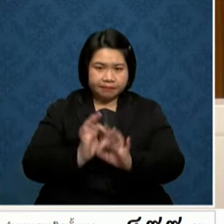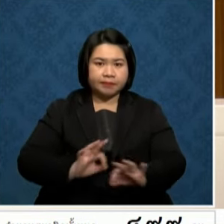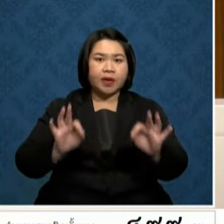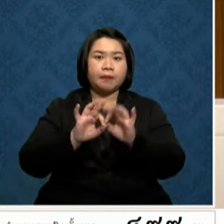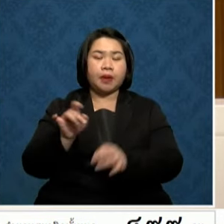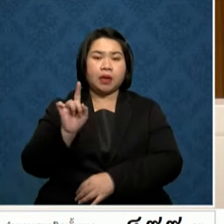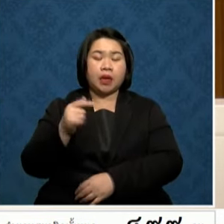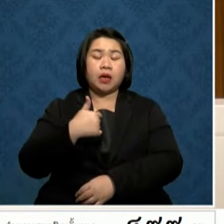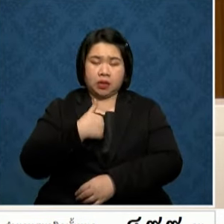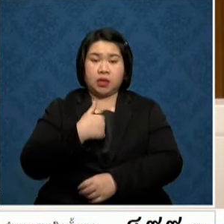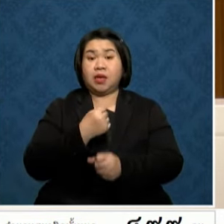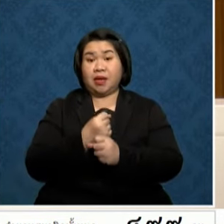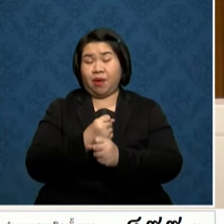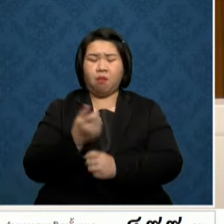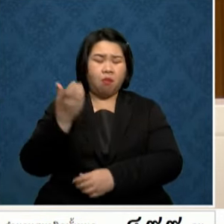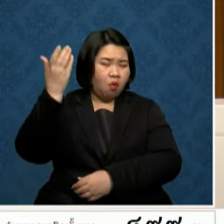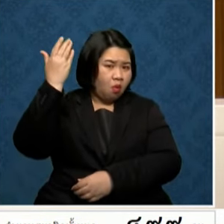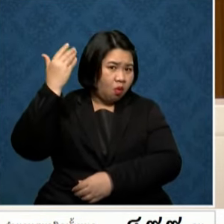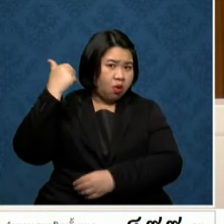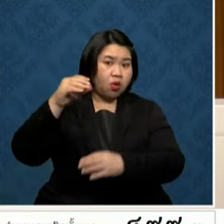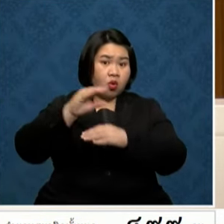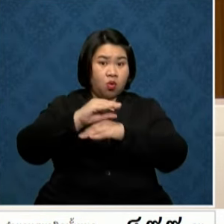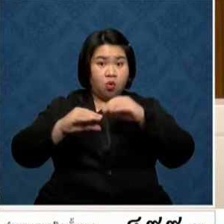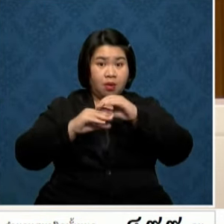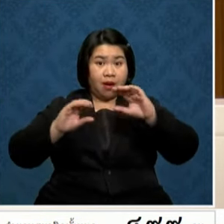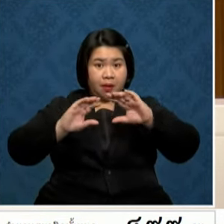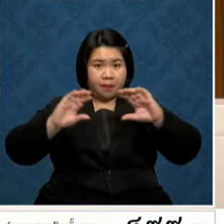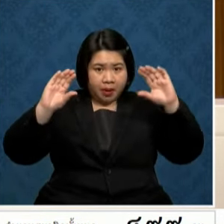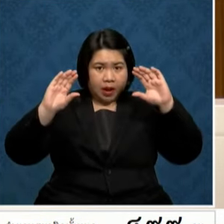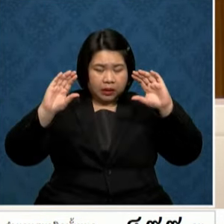่าสิ่งที่เราทำเนยตตที่ผ่านมาโครงการของรสนะครับ